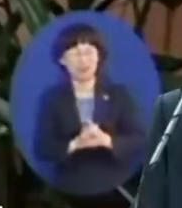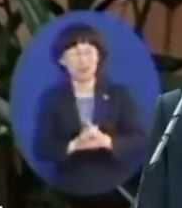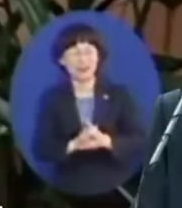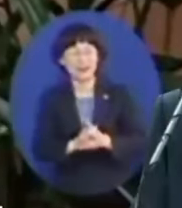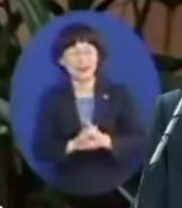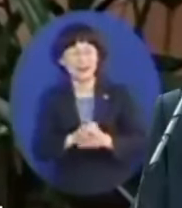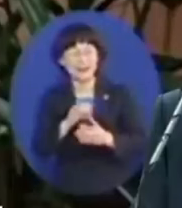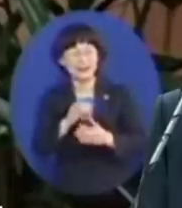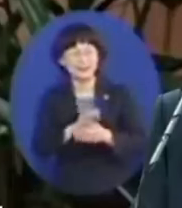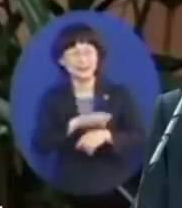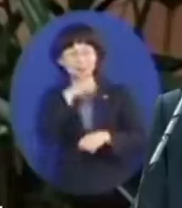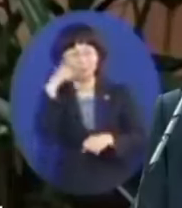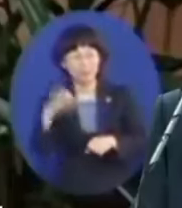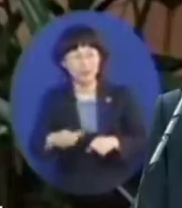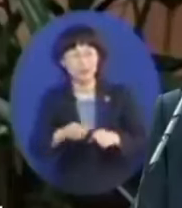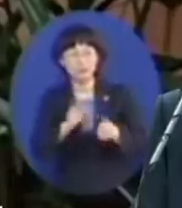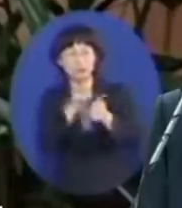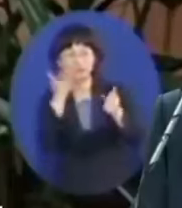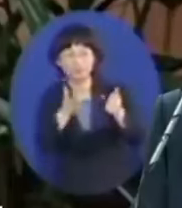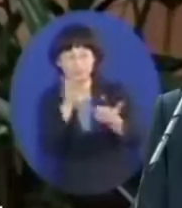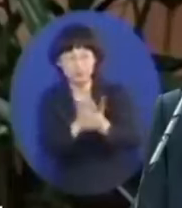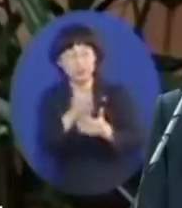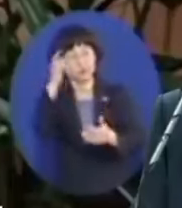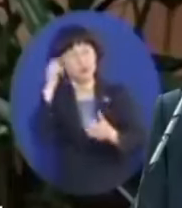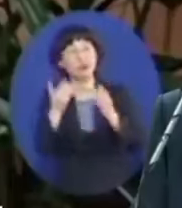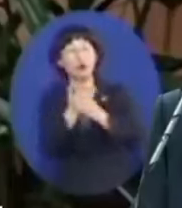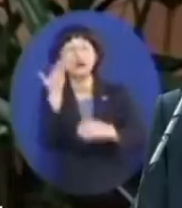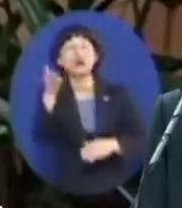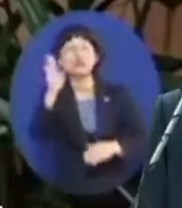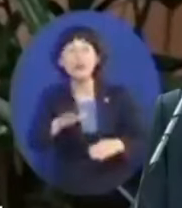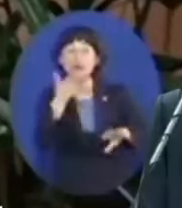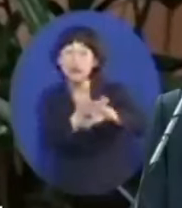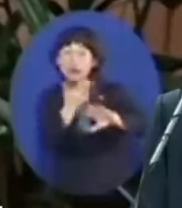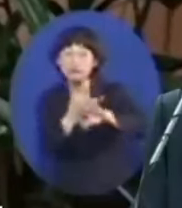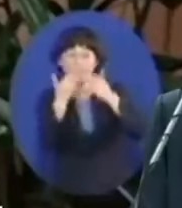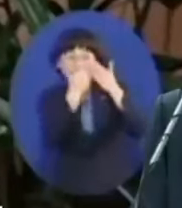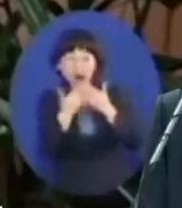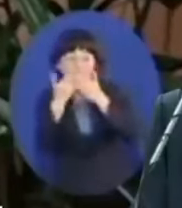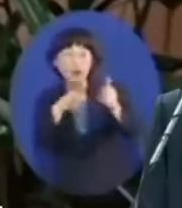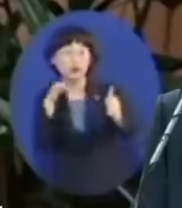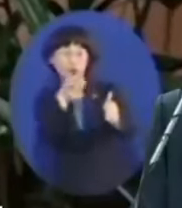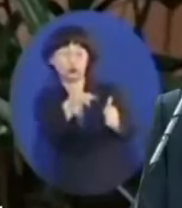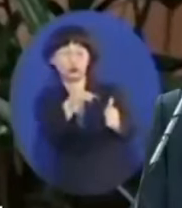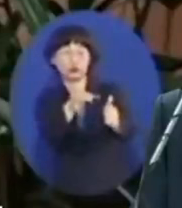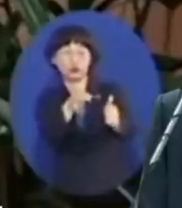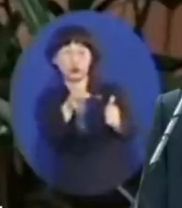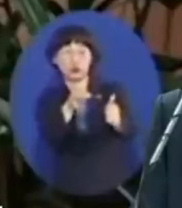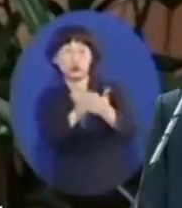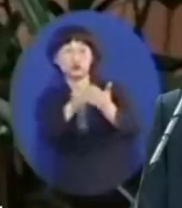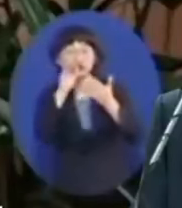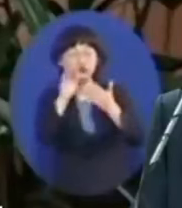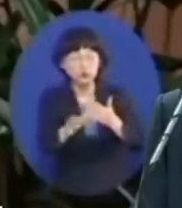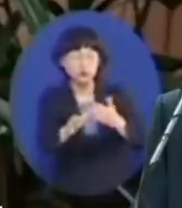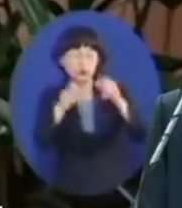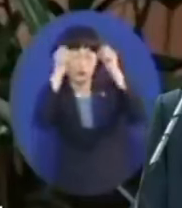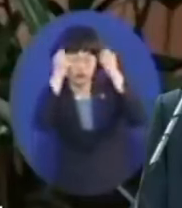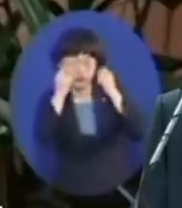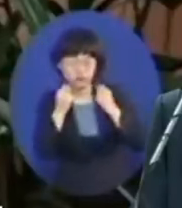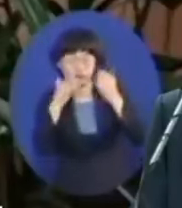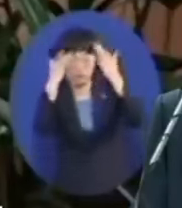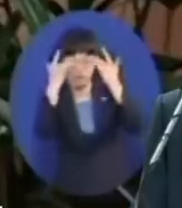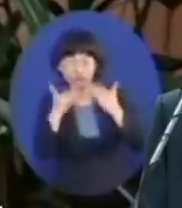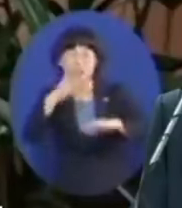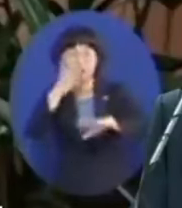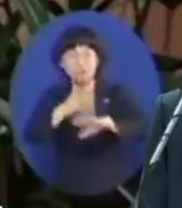도와줬다, 그런 생각이 나는 것입니다. 그런데 어떤 장학생은 장학금을 받고 난 다음에 얼마나 눈물 흘린 감사를